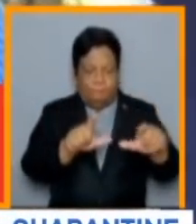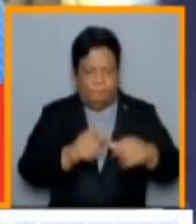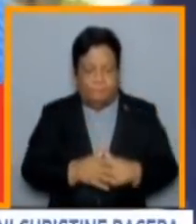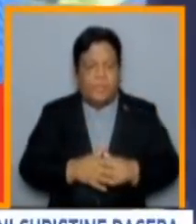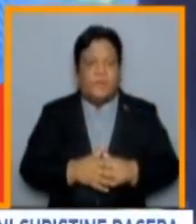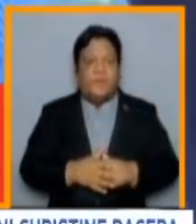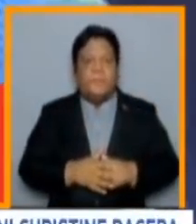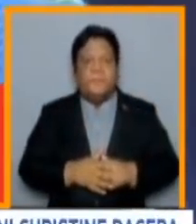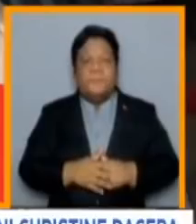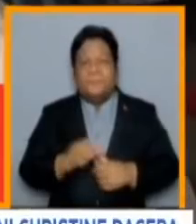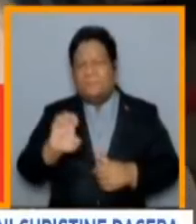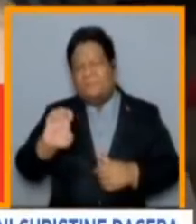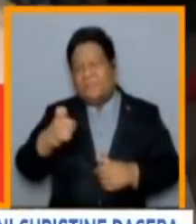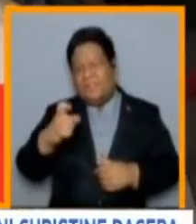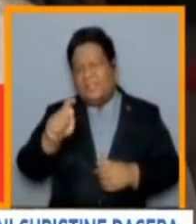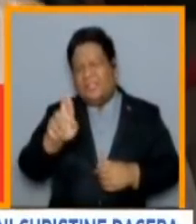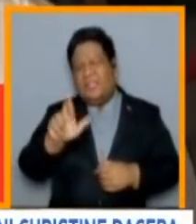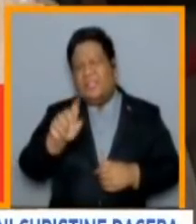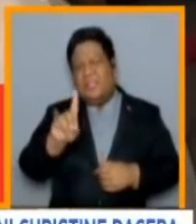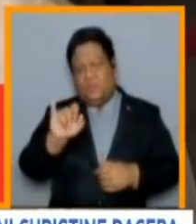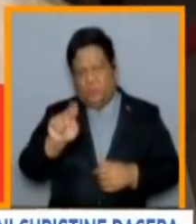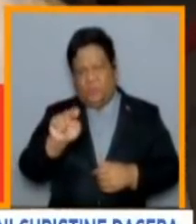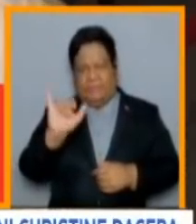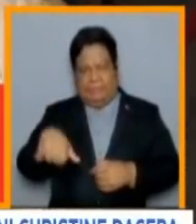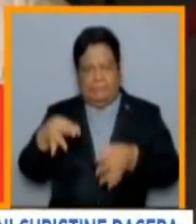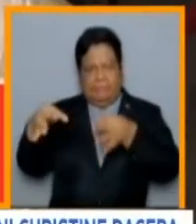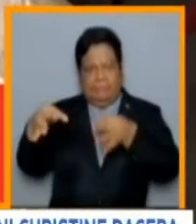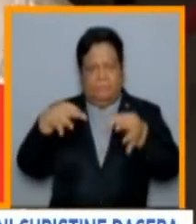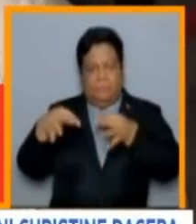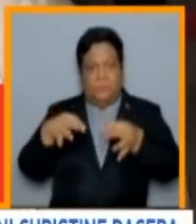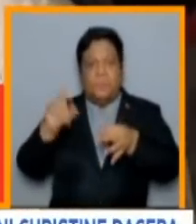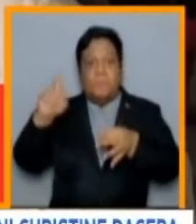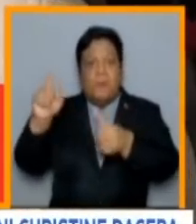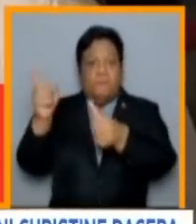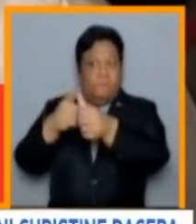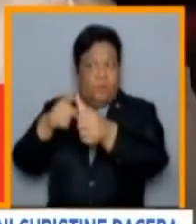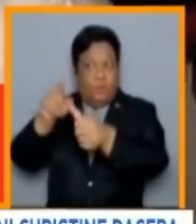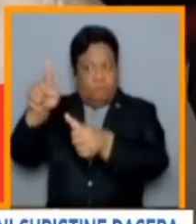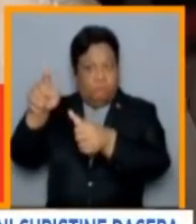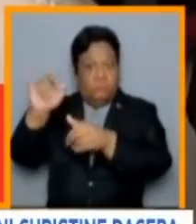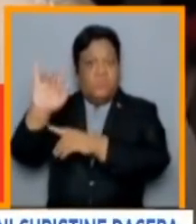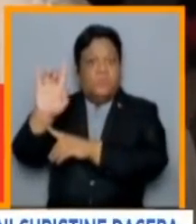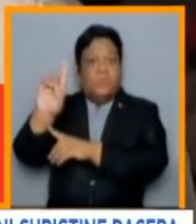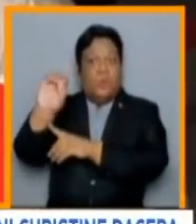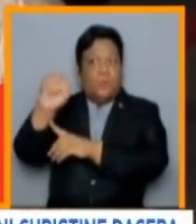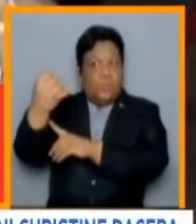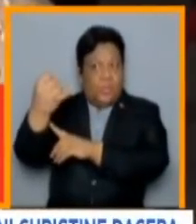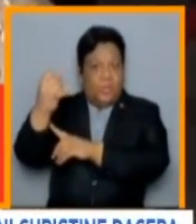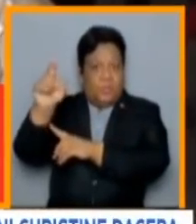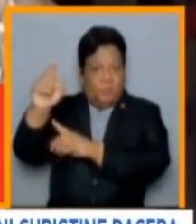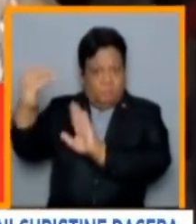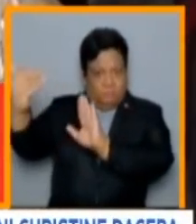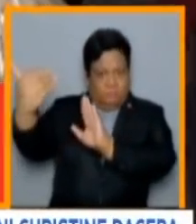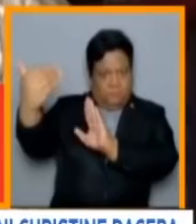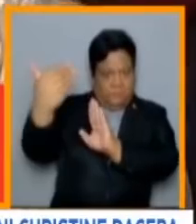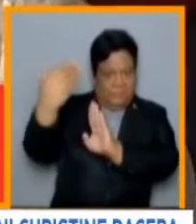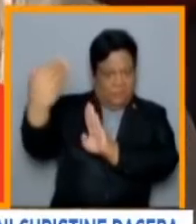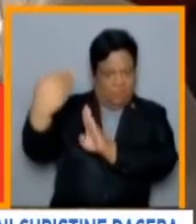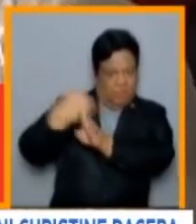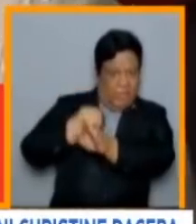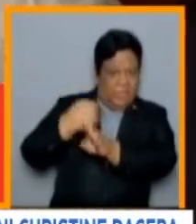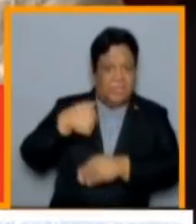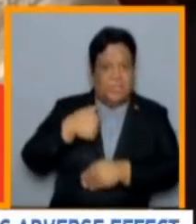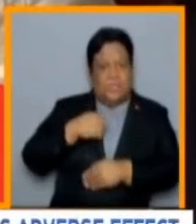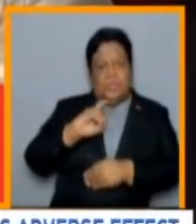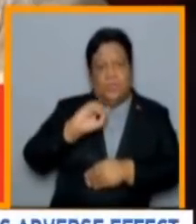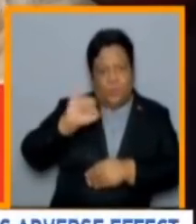ay kailangang dumaan sa U.S. Justice at State Department sa ating DOJ, DFA, Manila Regional Trial Court at